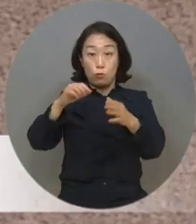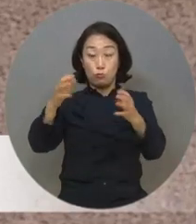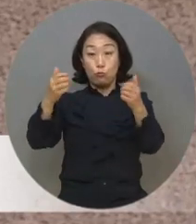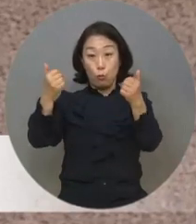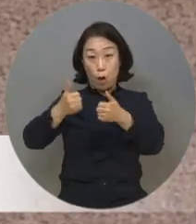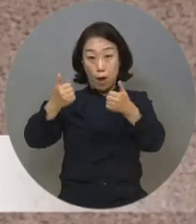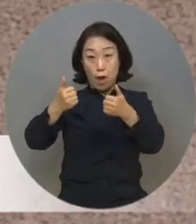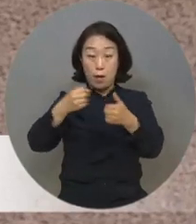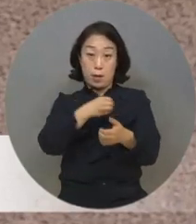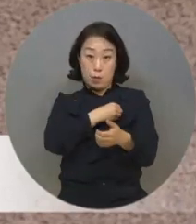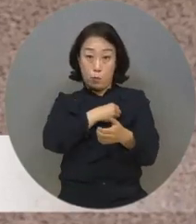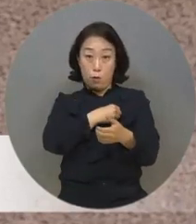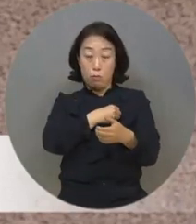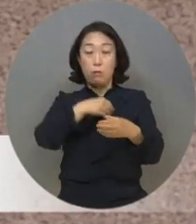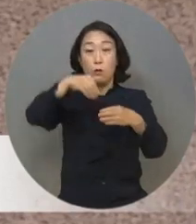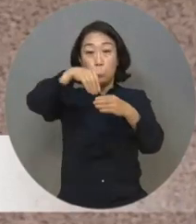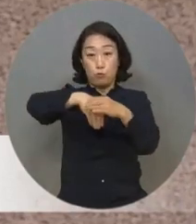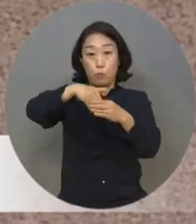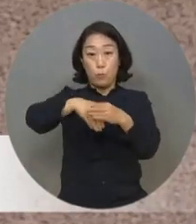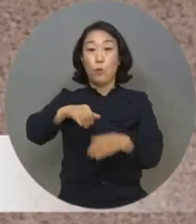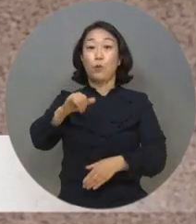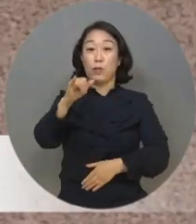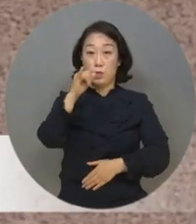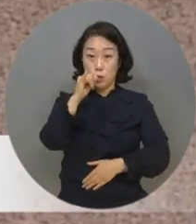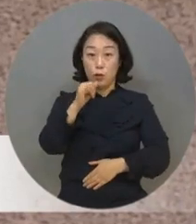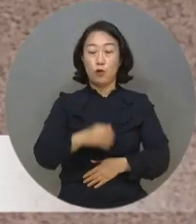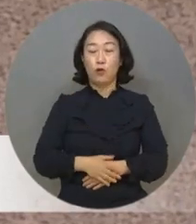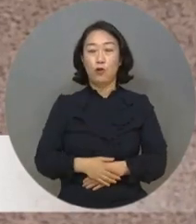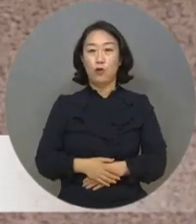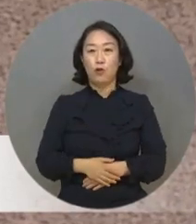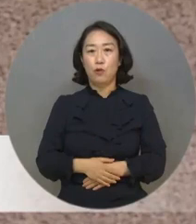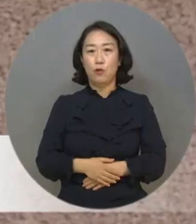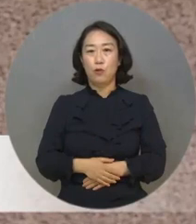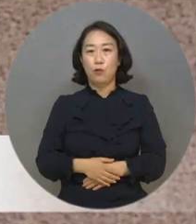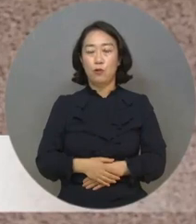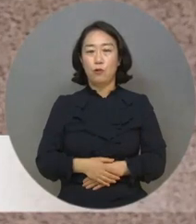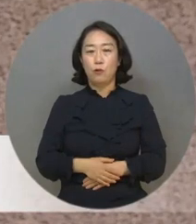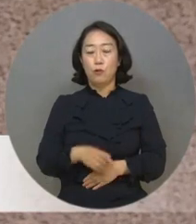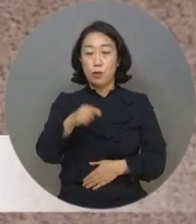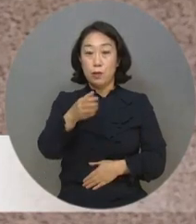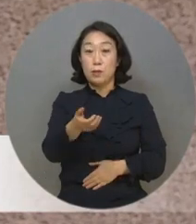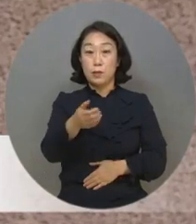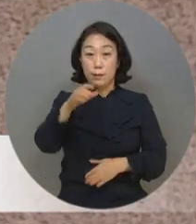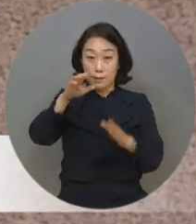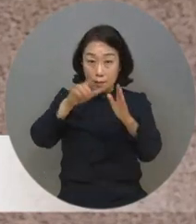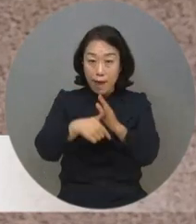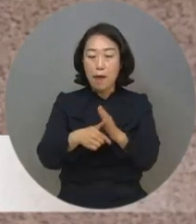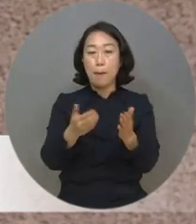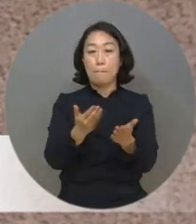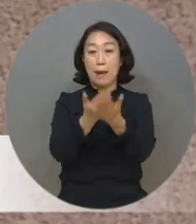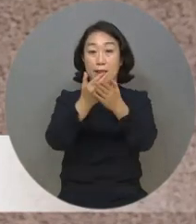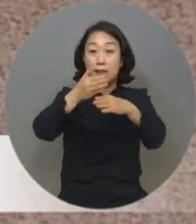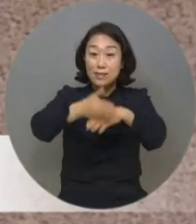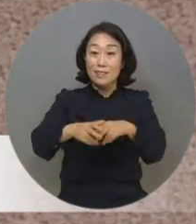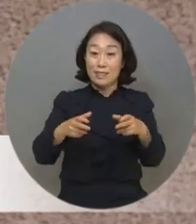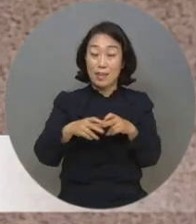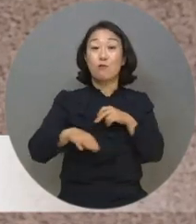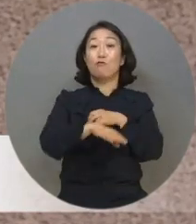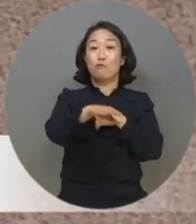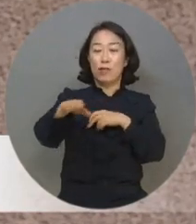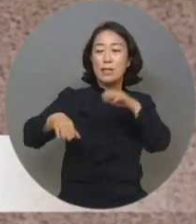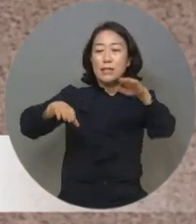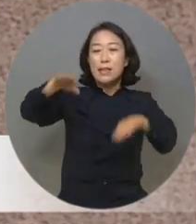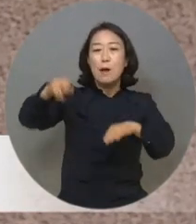22대 국회의원을 뽑는 총선이 기다리고 있습니다. 총선에서도 발달장애들이 차별받지